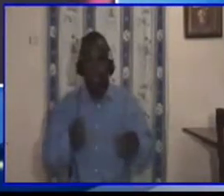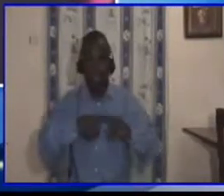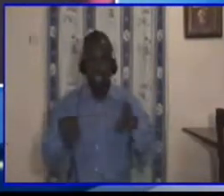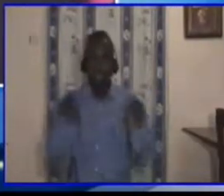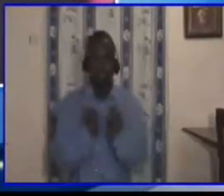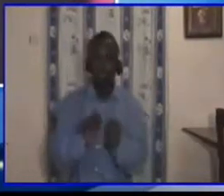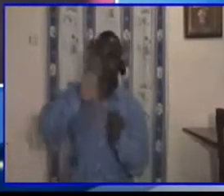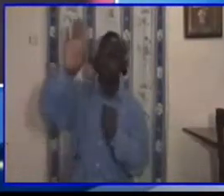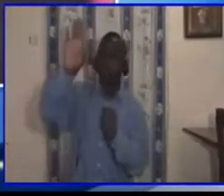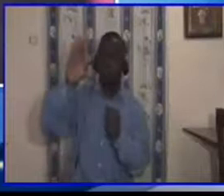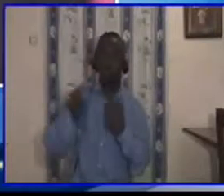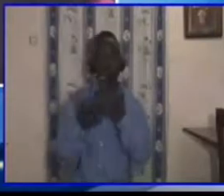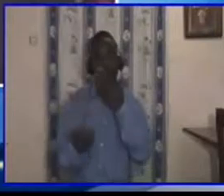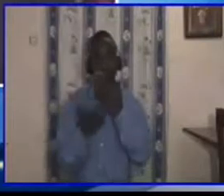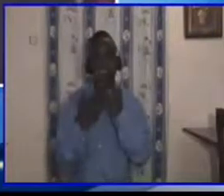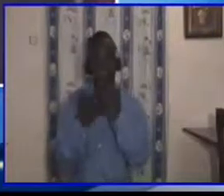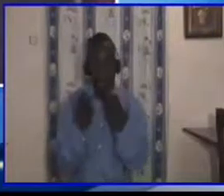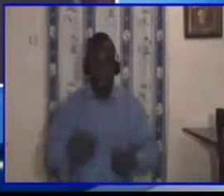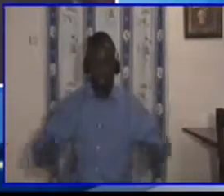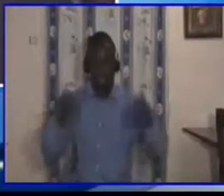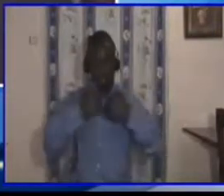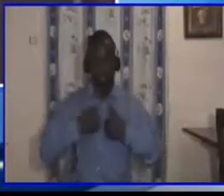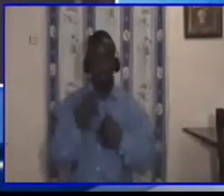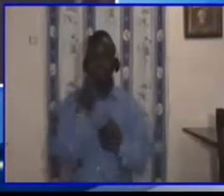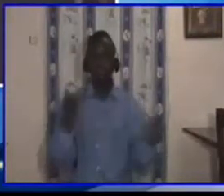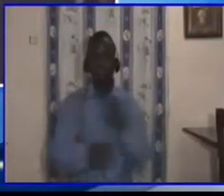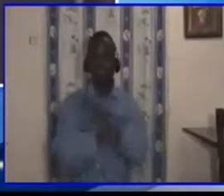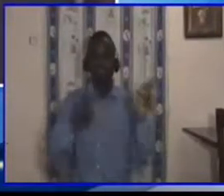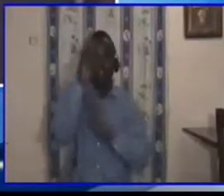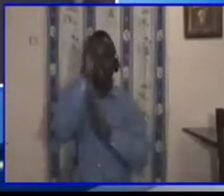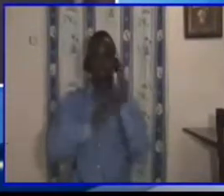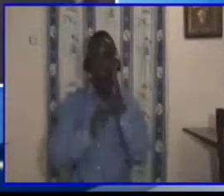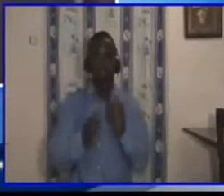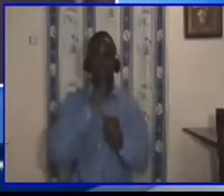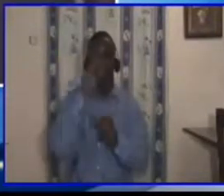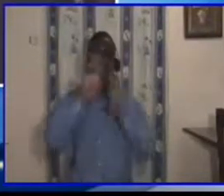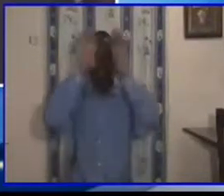avendo acquistato una redenzione eterna